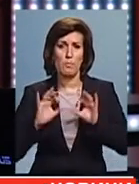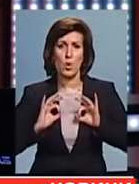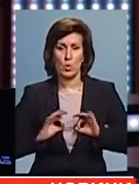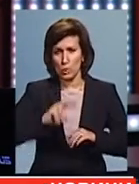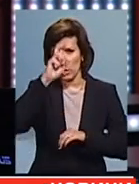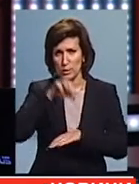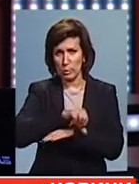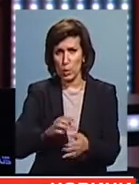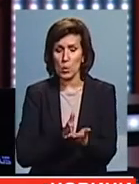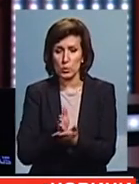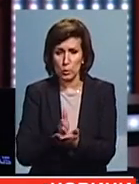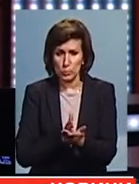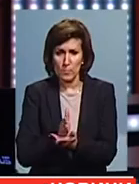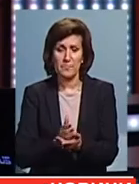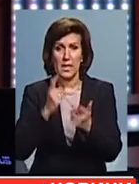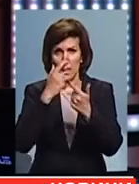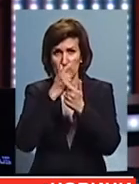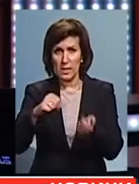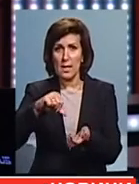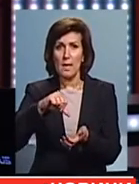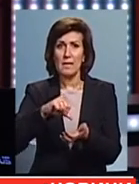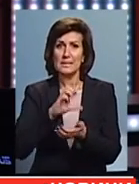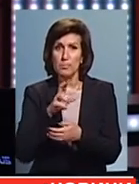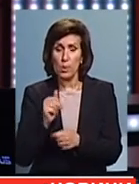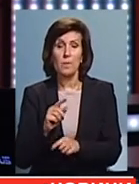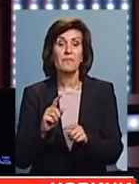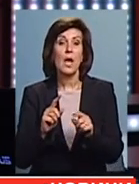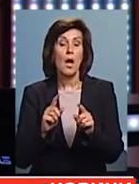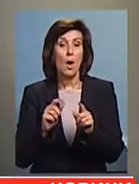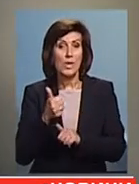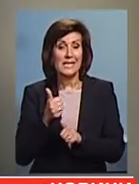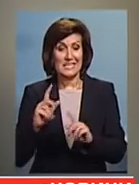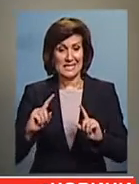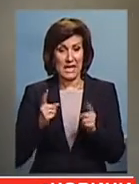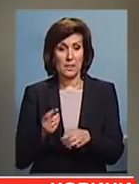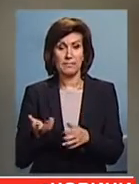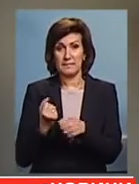та Держприкордонслужбою. Як повідомляє прес-центр СБУ, один із затриманих